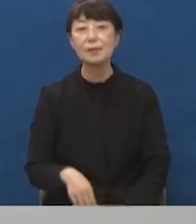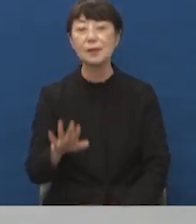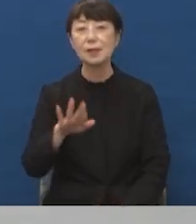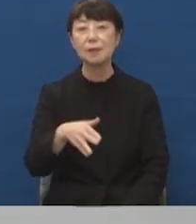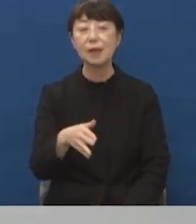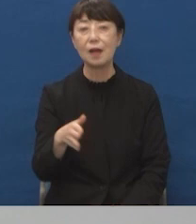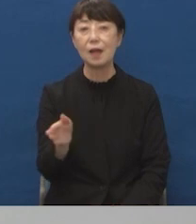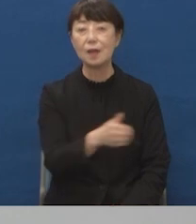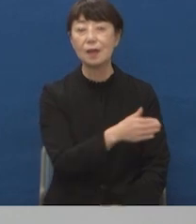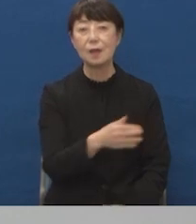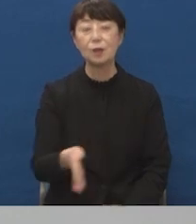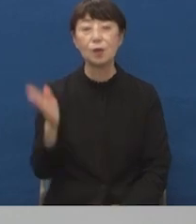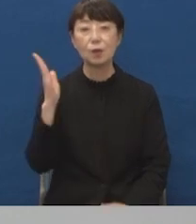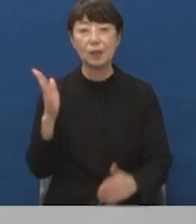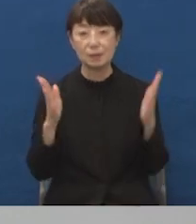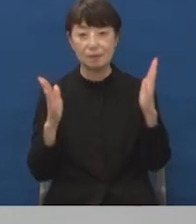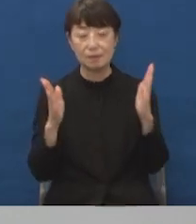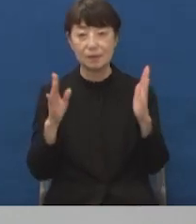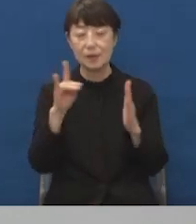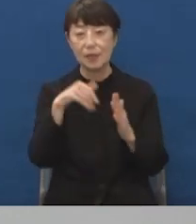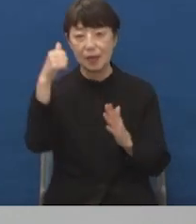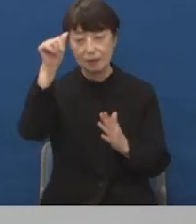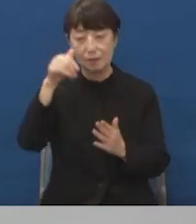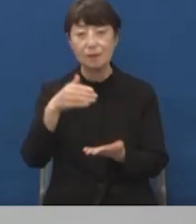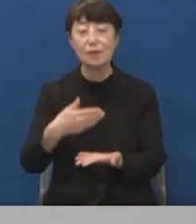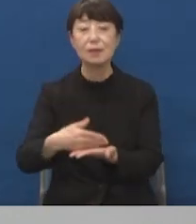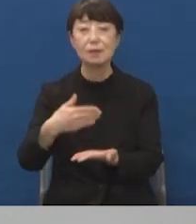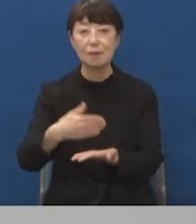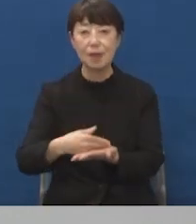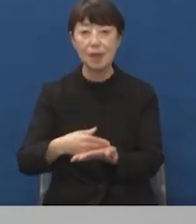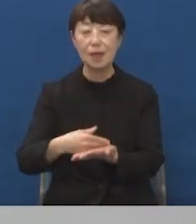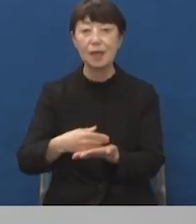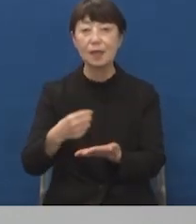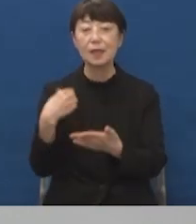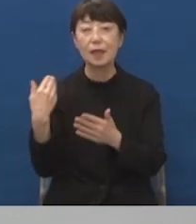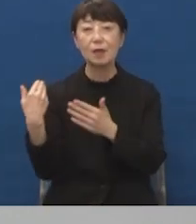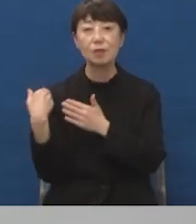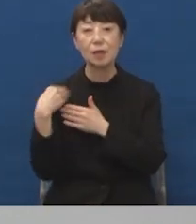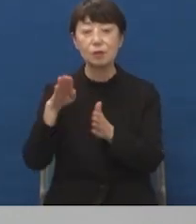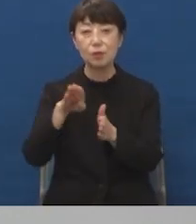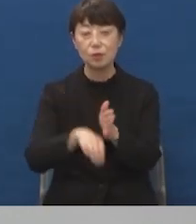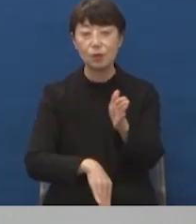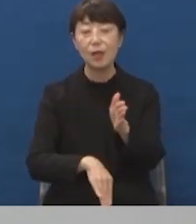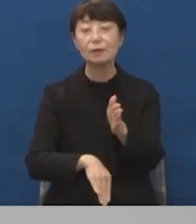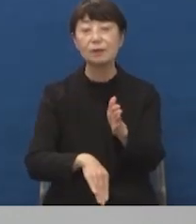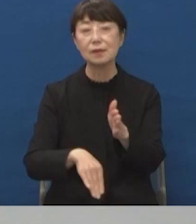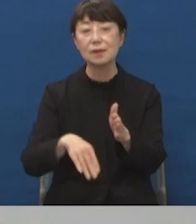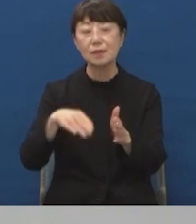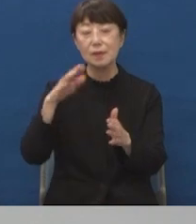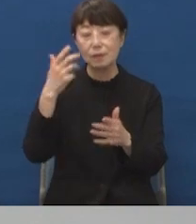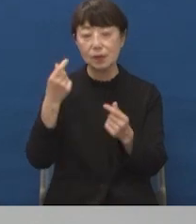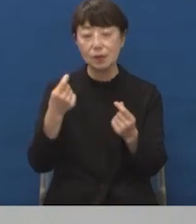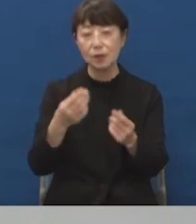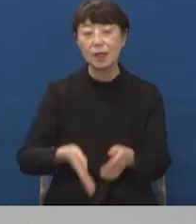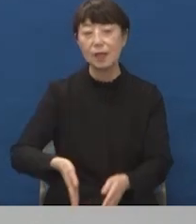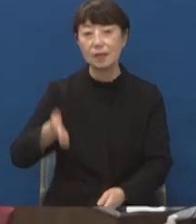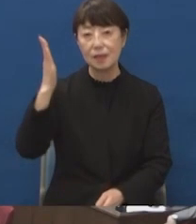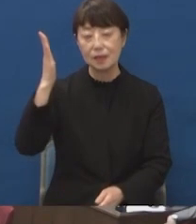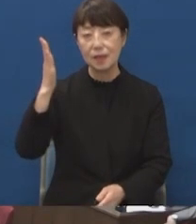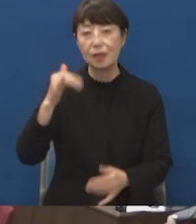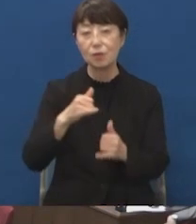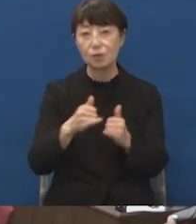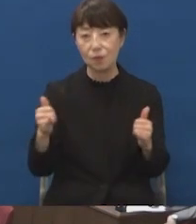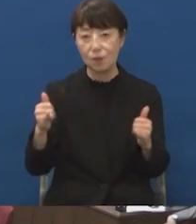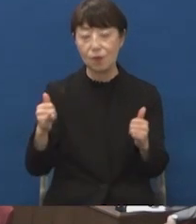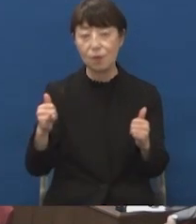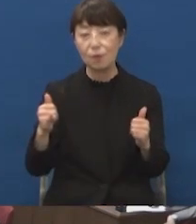取ります。本案は議案の説明及び委員会付託を省略の上、原案のとおり同意することに賛成の方